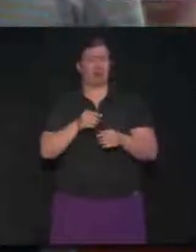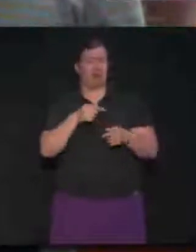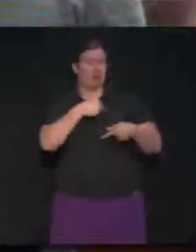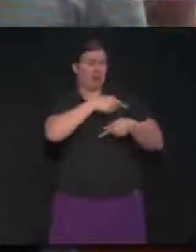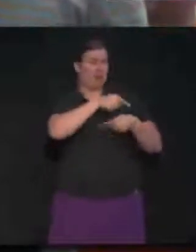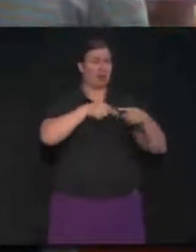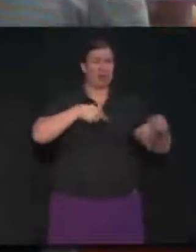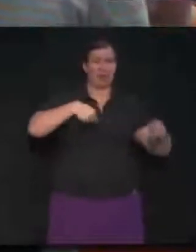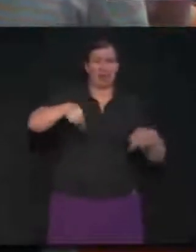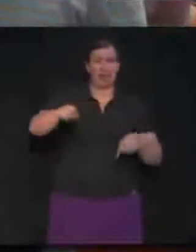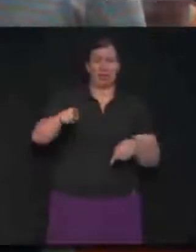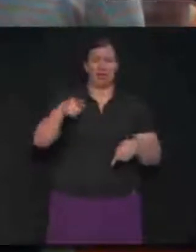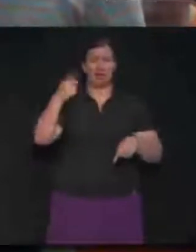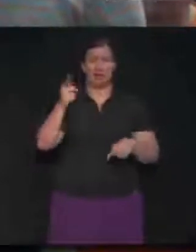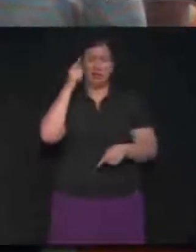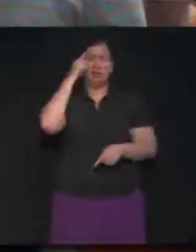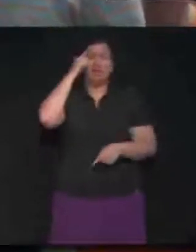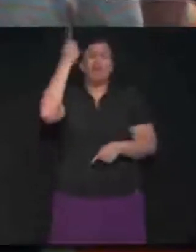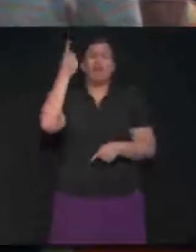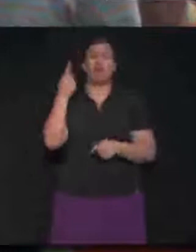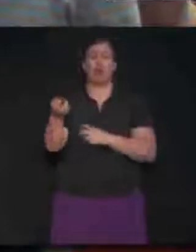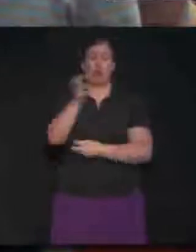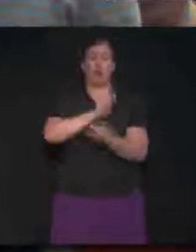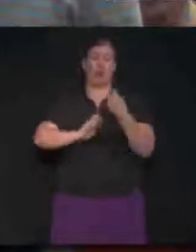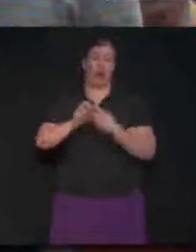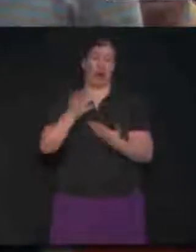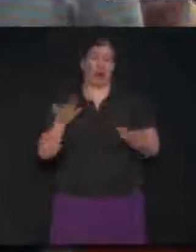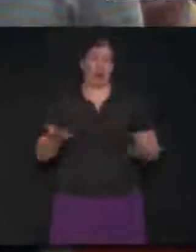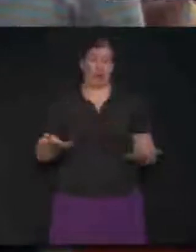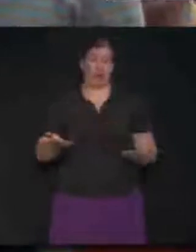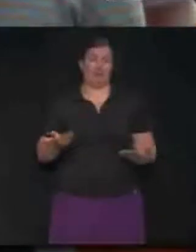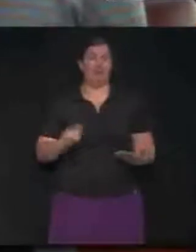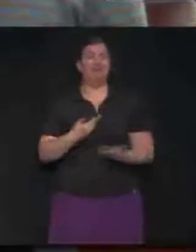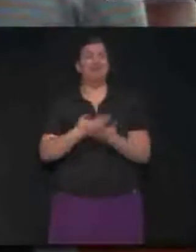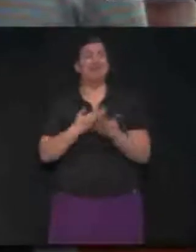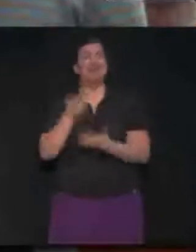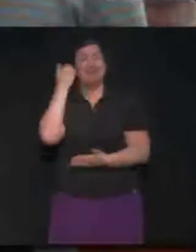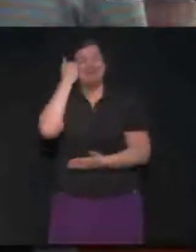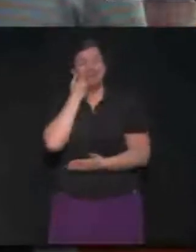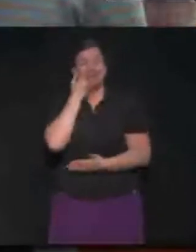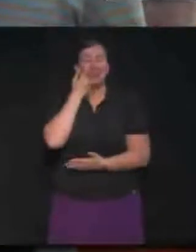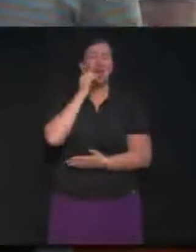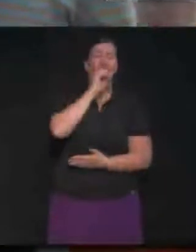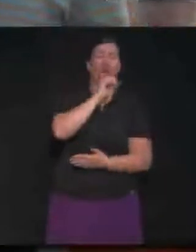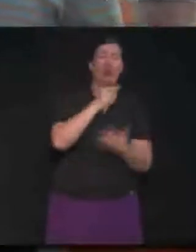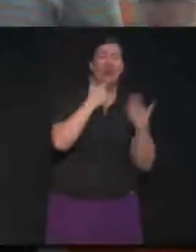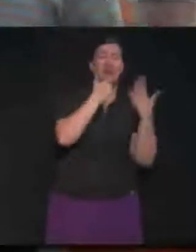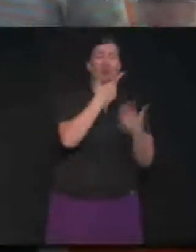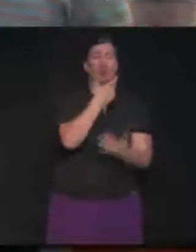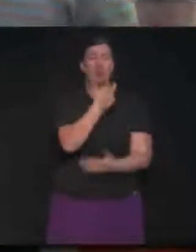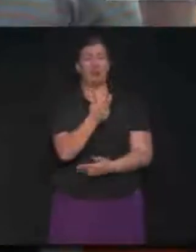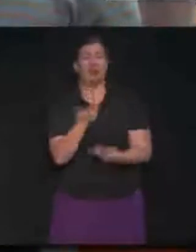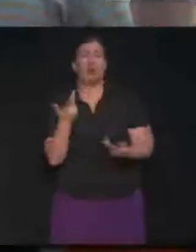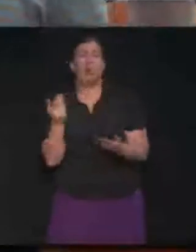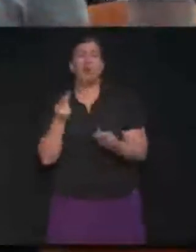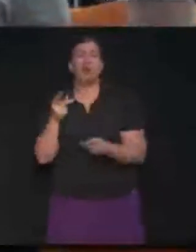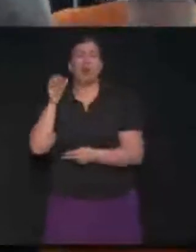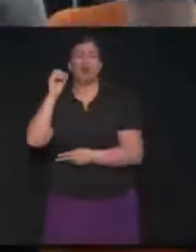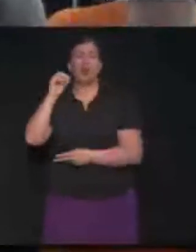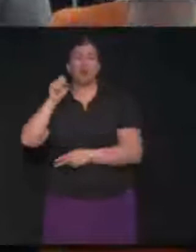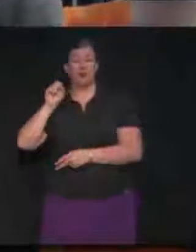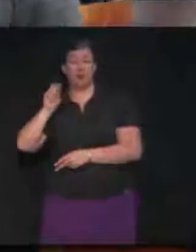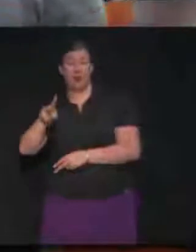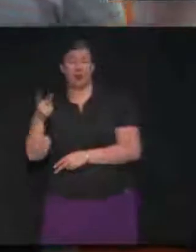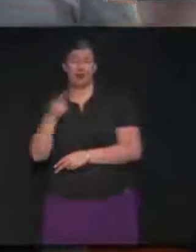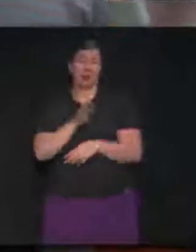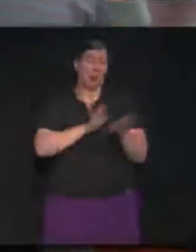umgehen können ich bitte euch für die für den Vorschlag 027 oder 0 12 zu stimmen und dass wir uns eine SMV geben